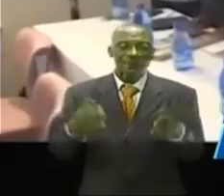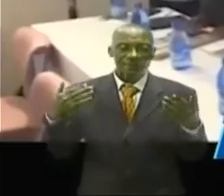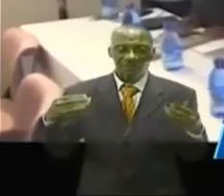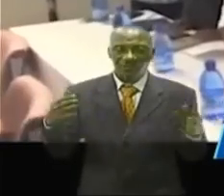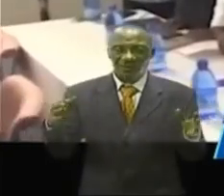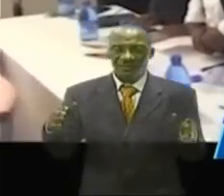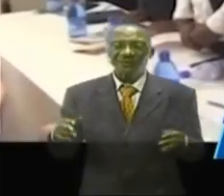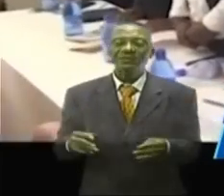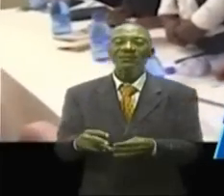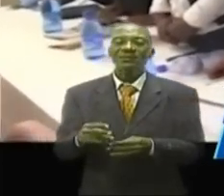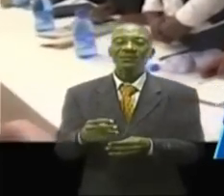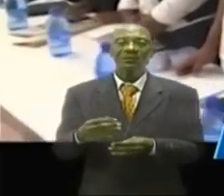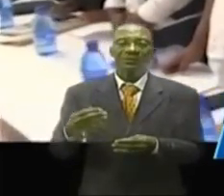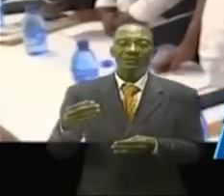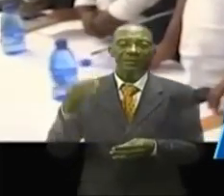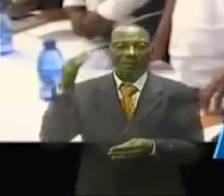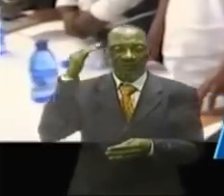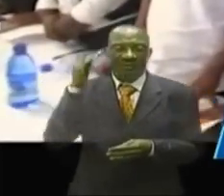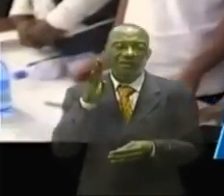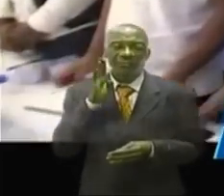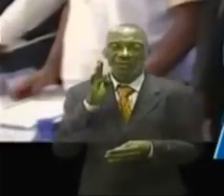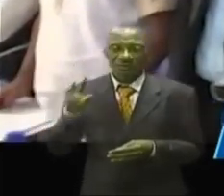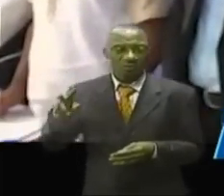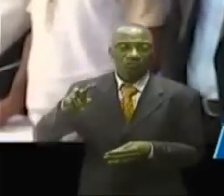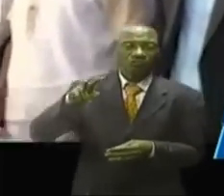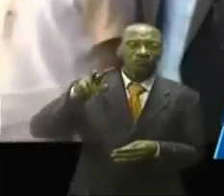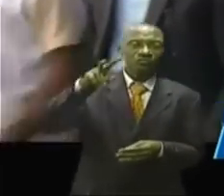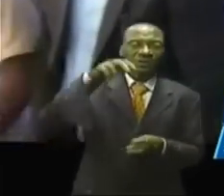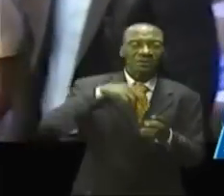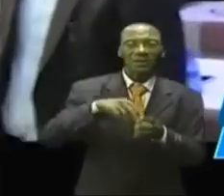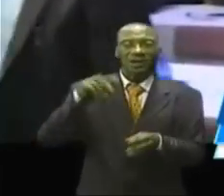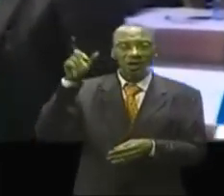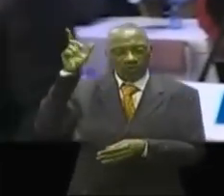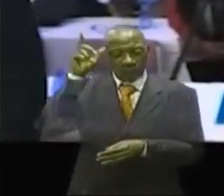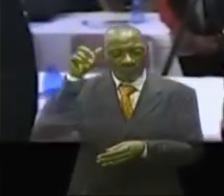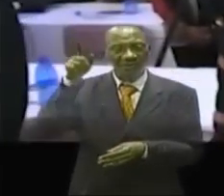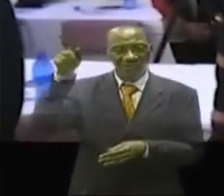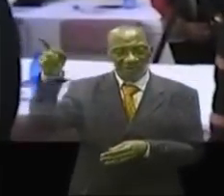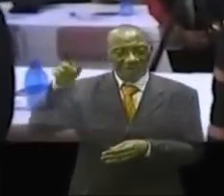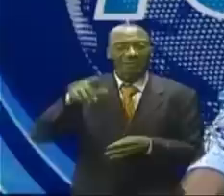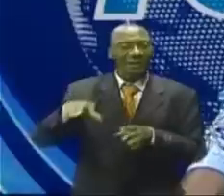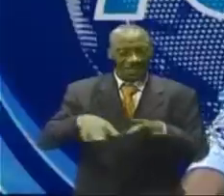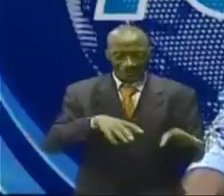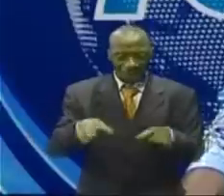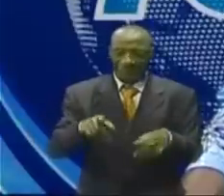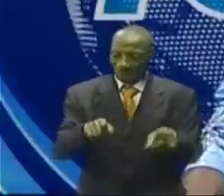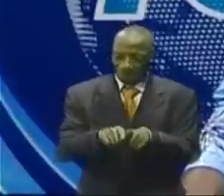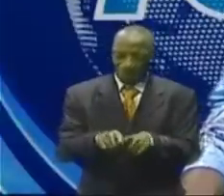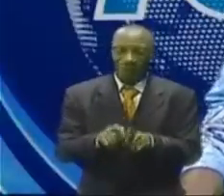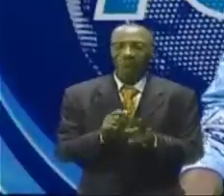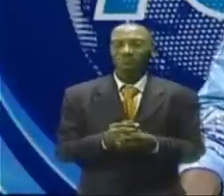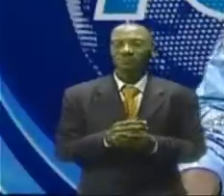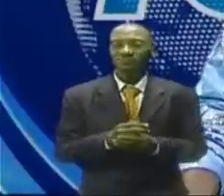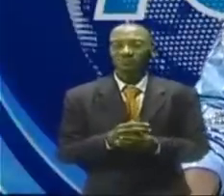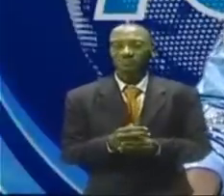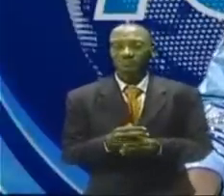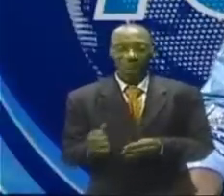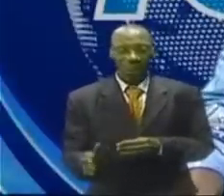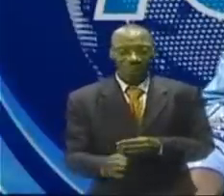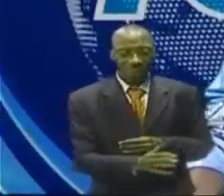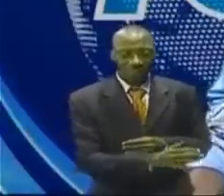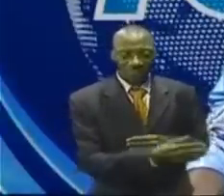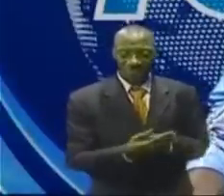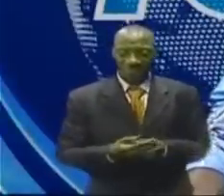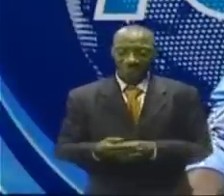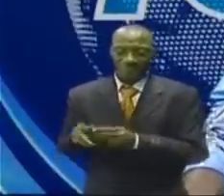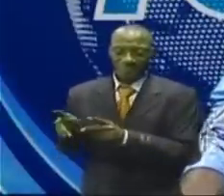pour Lubumbashi dans le Haut-Katanga avec un agenda sans doute chargé. Processus électoral, on en parle